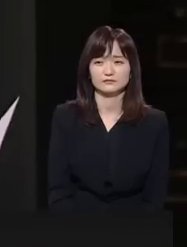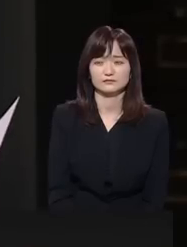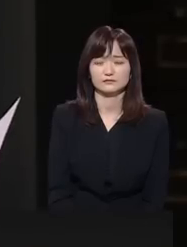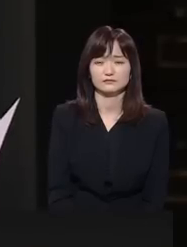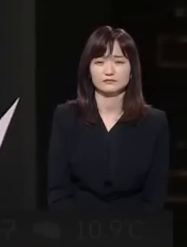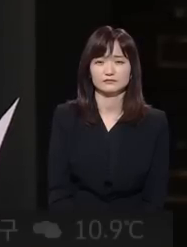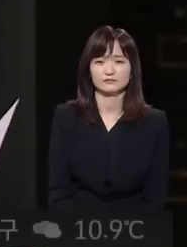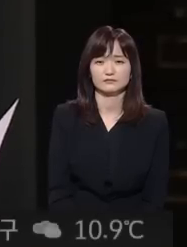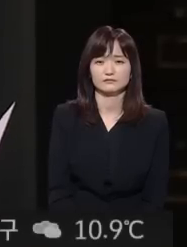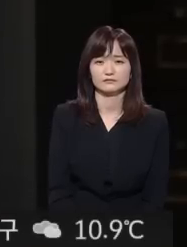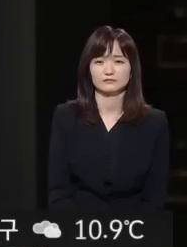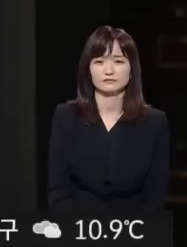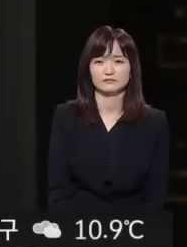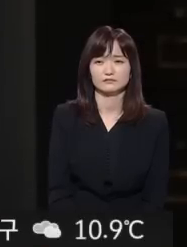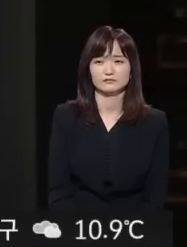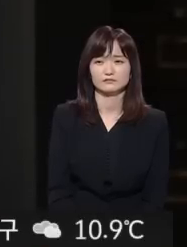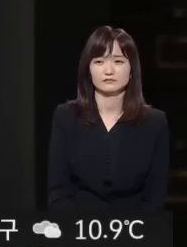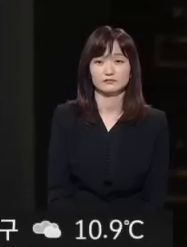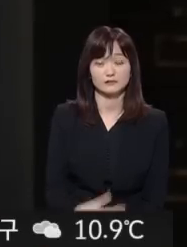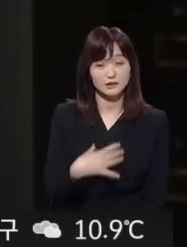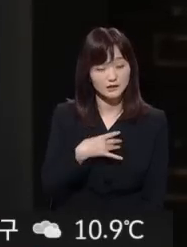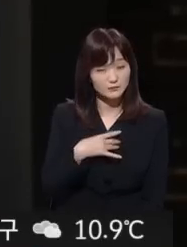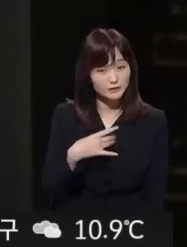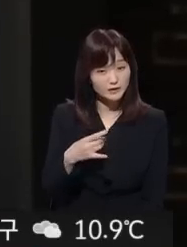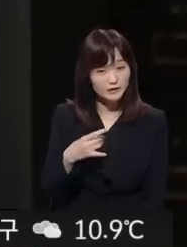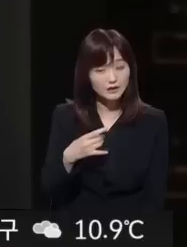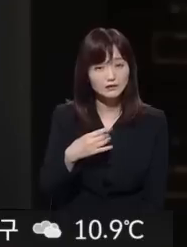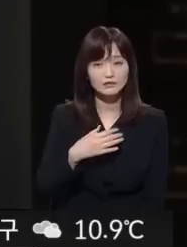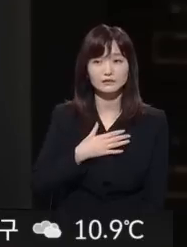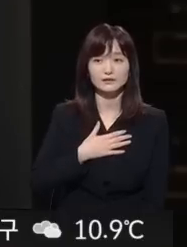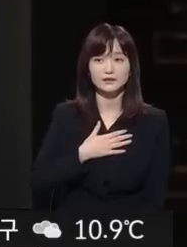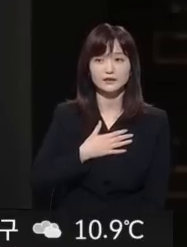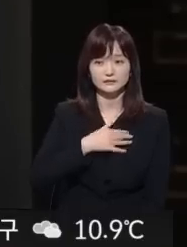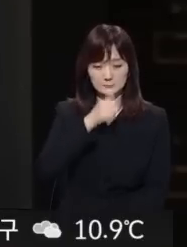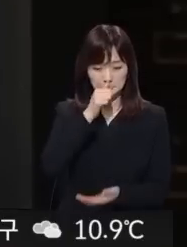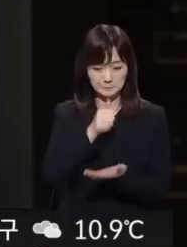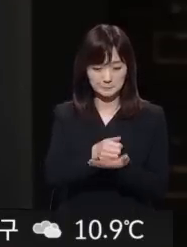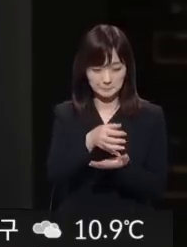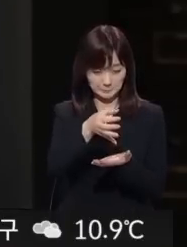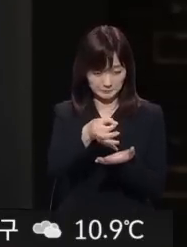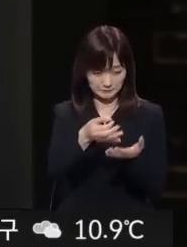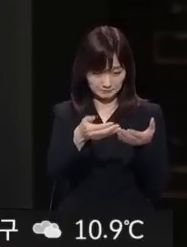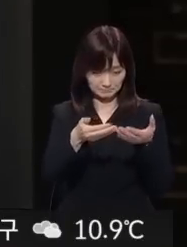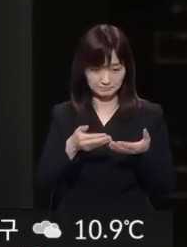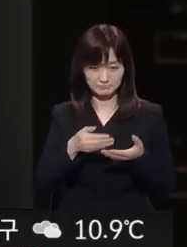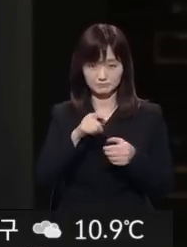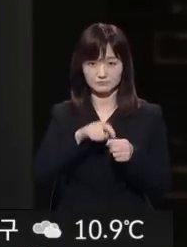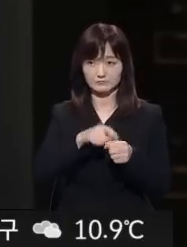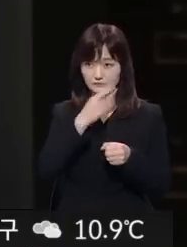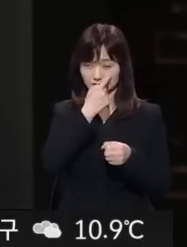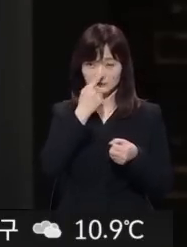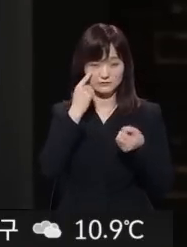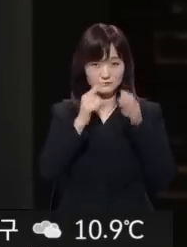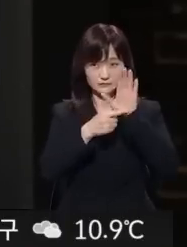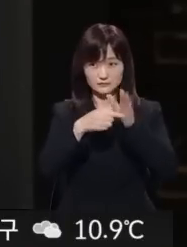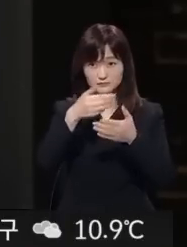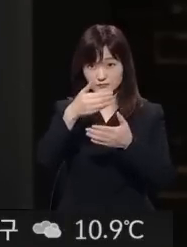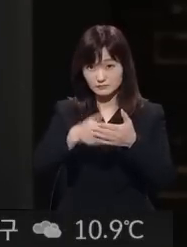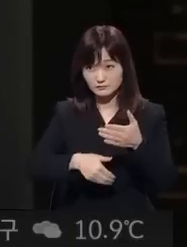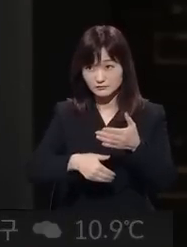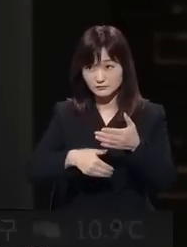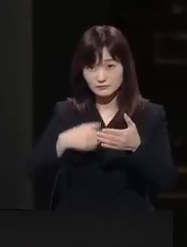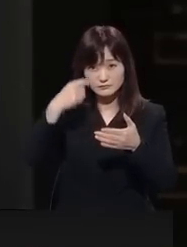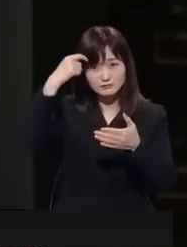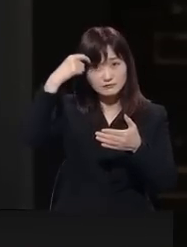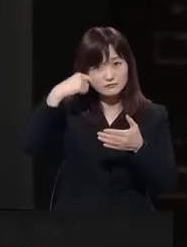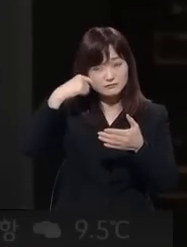팀장님 그러니까 일부러 내 나는 죄값을 치르기 위해서 그 증거를 남겨 놓겠다 약간 뭐 이런